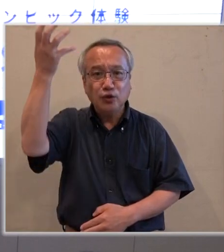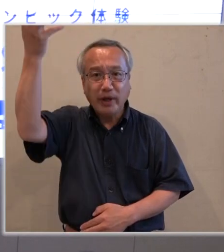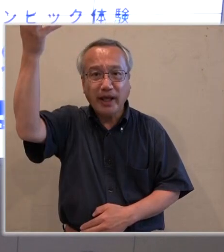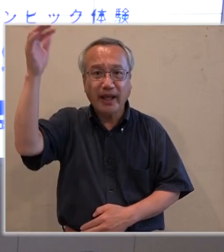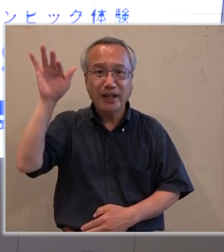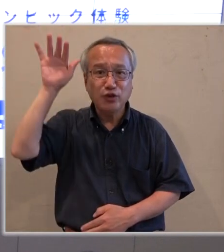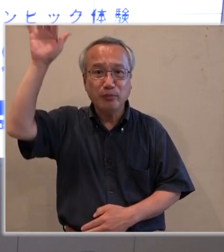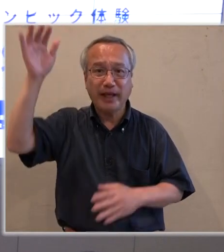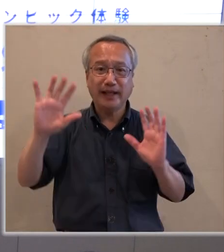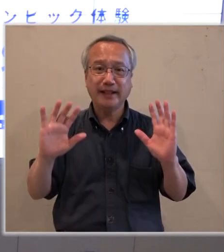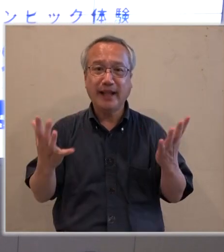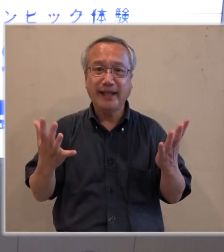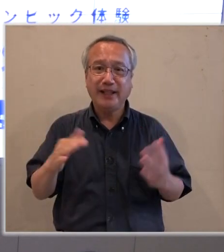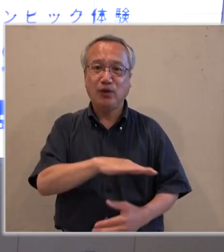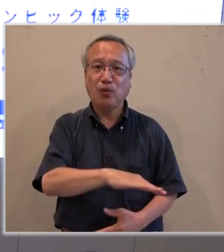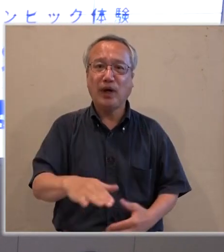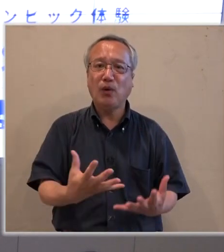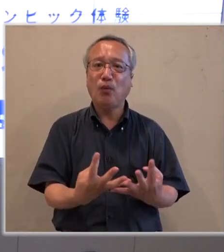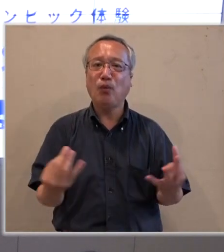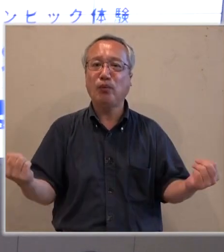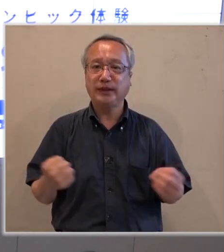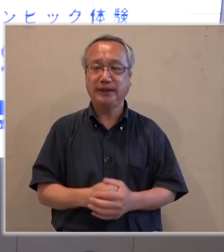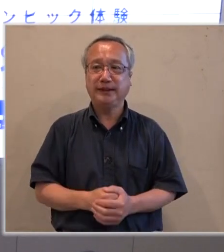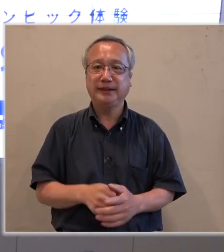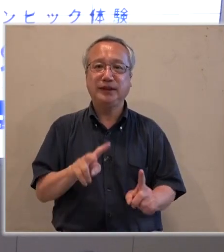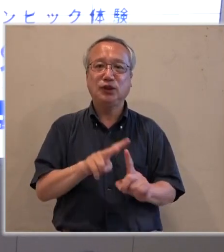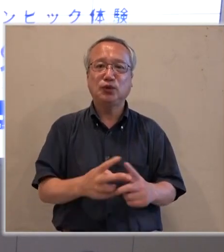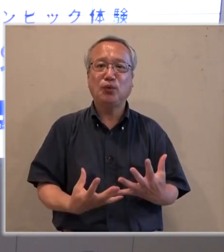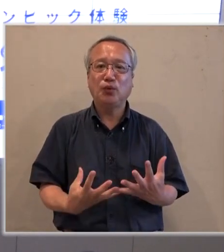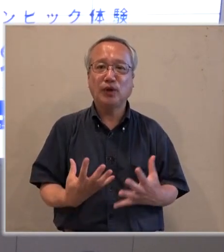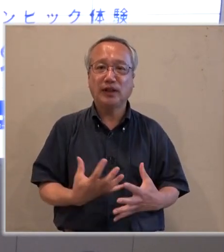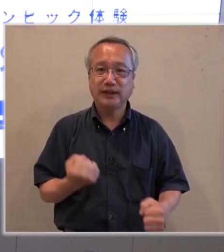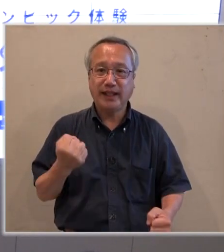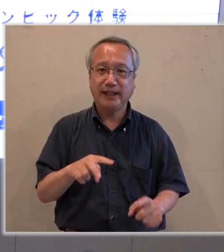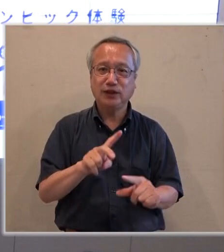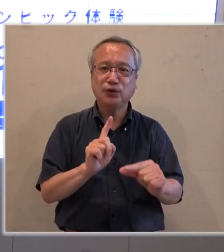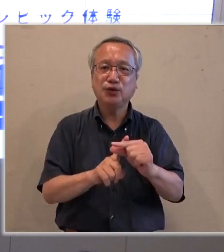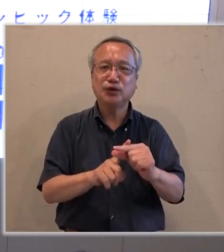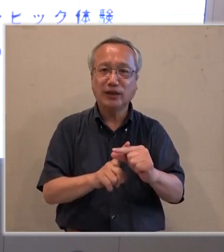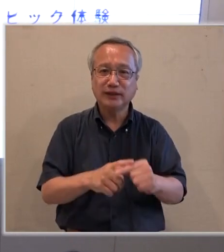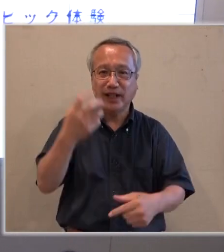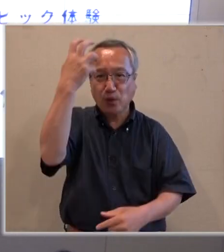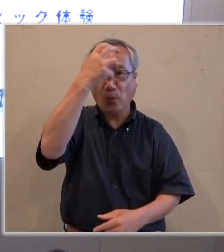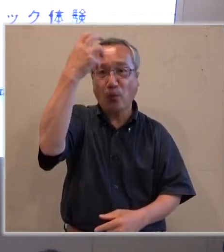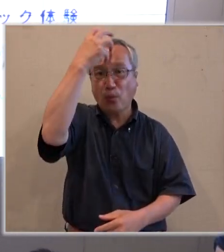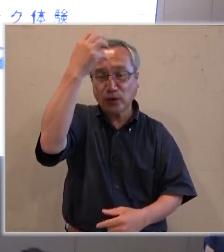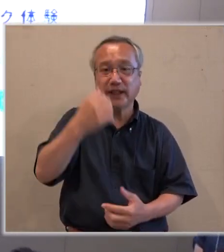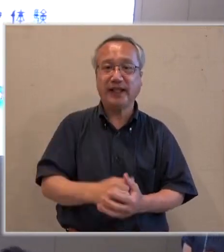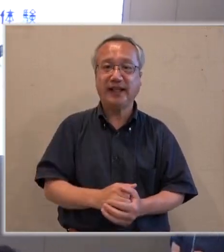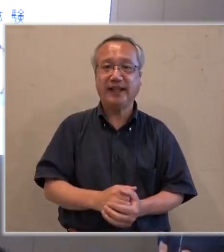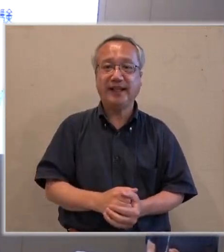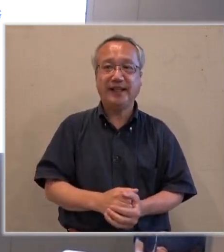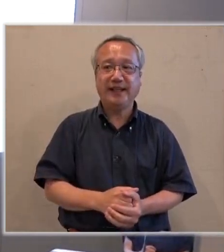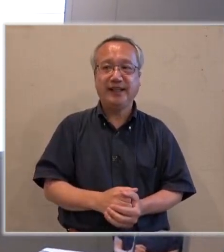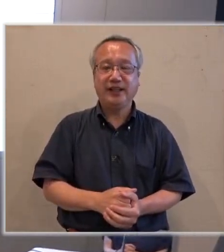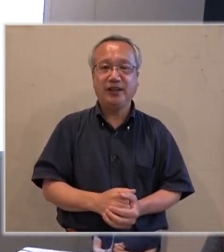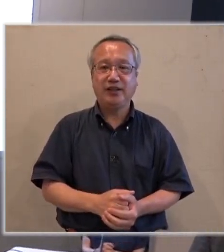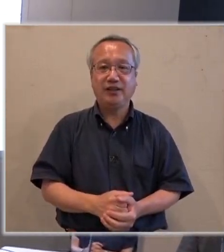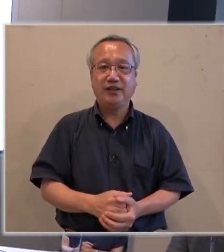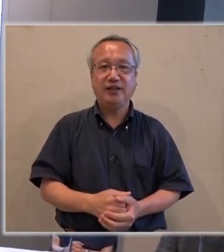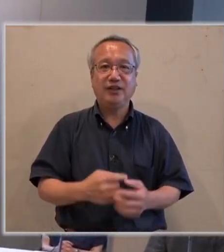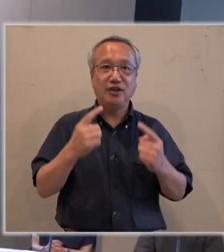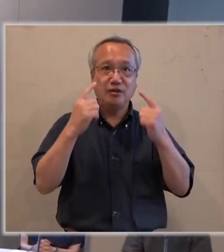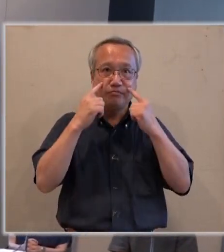が多い。小学生さん、中学生さん、高校生さん、目のうつろ